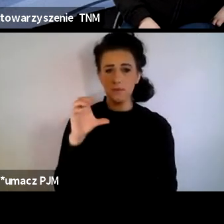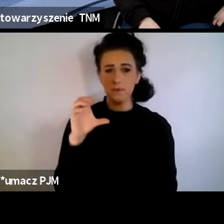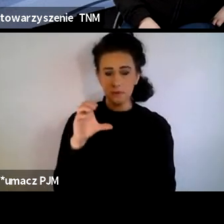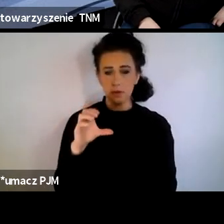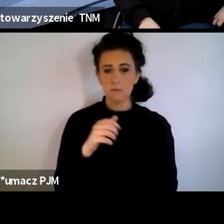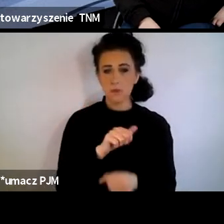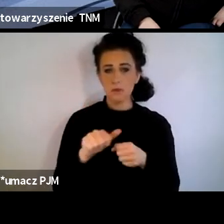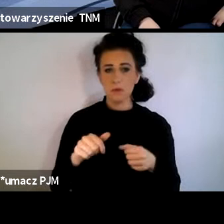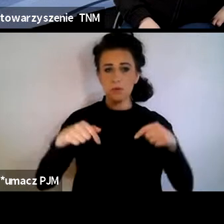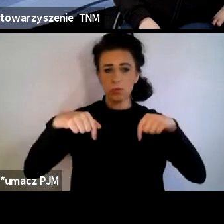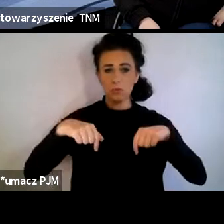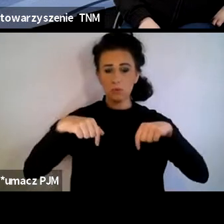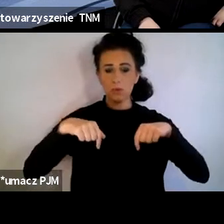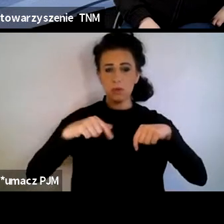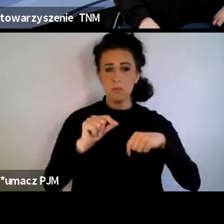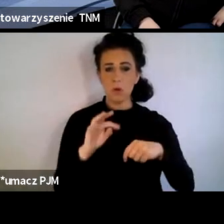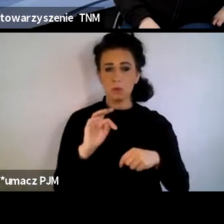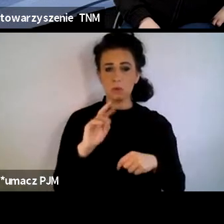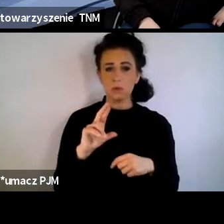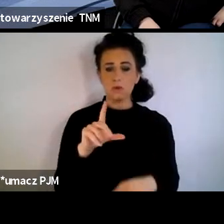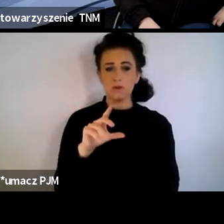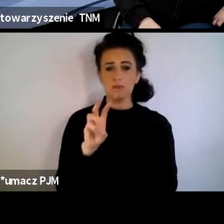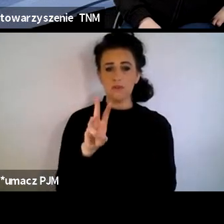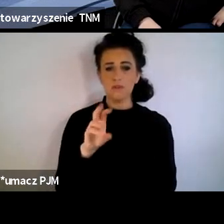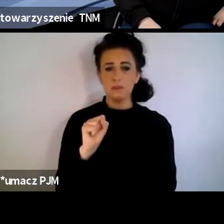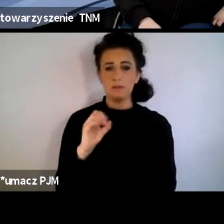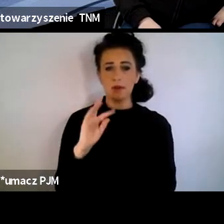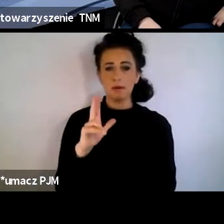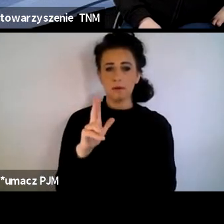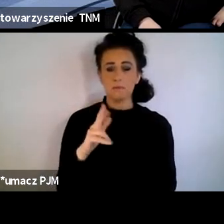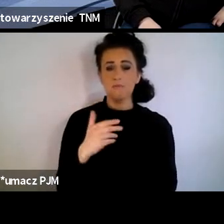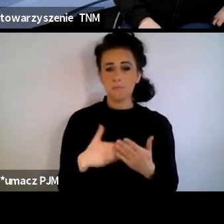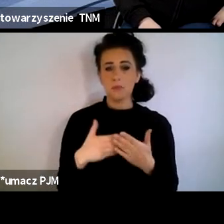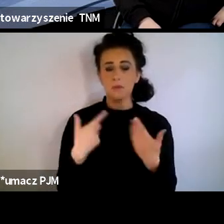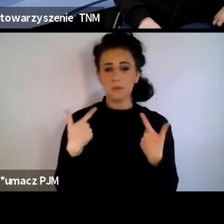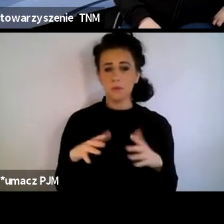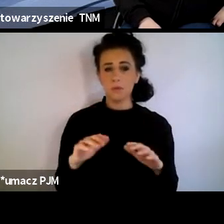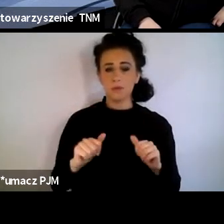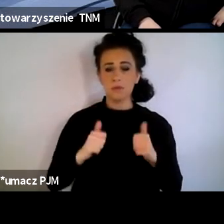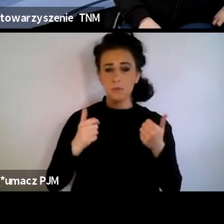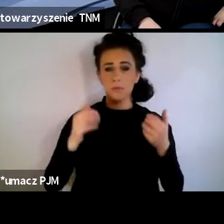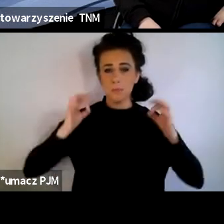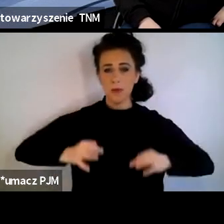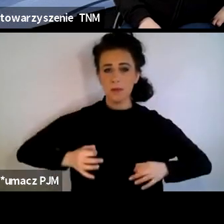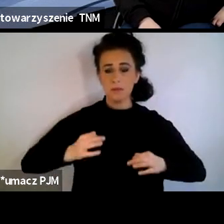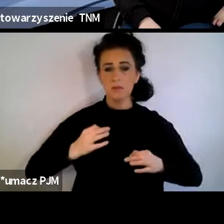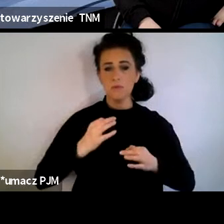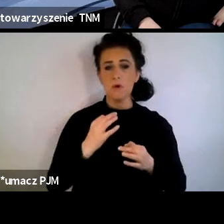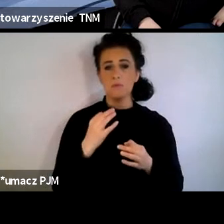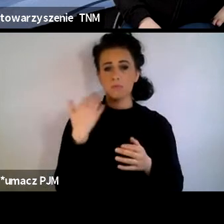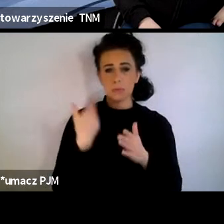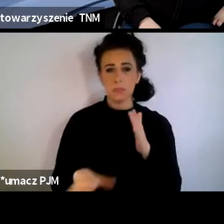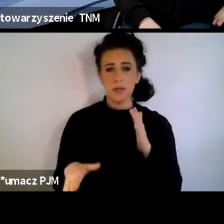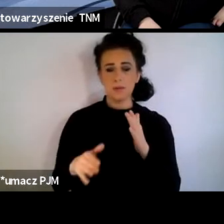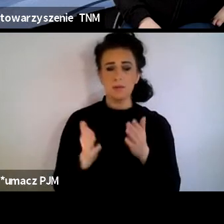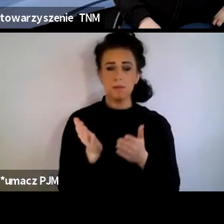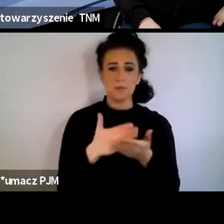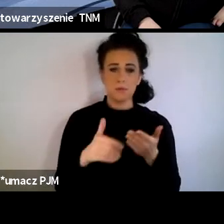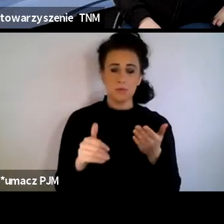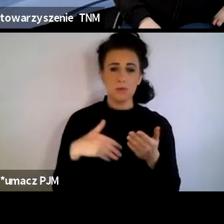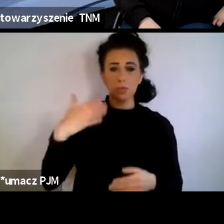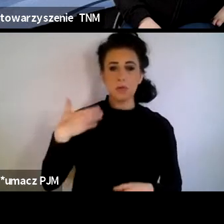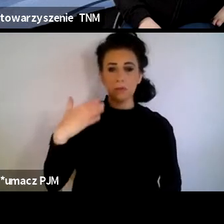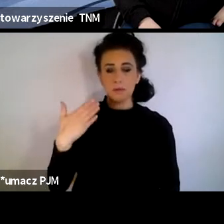nami Piotr Witek, to nie chciałabym, żeby państwo przegapili część